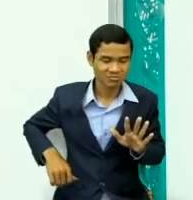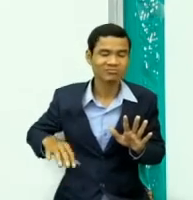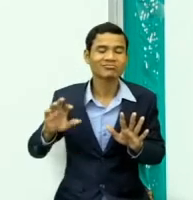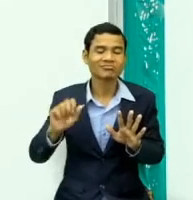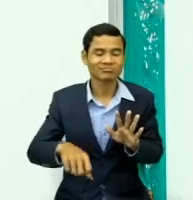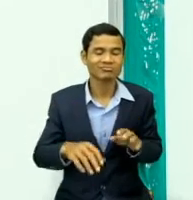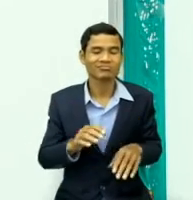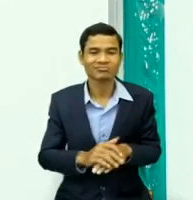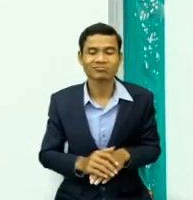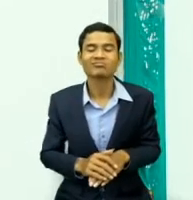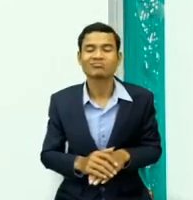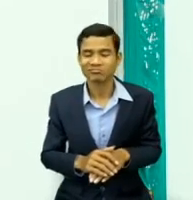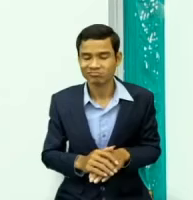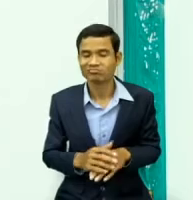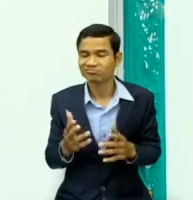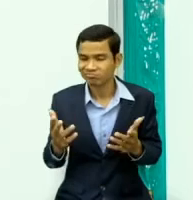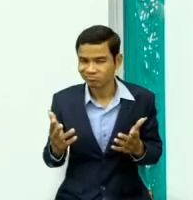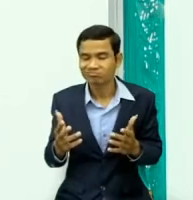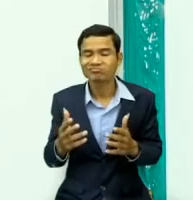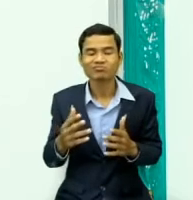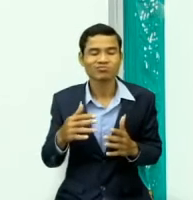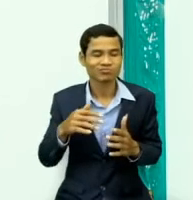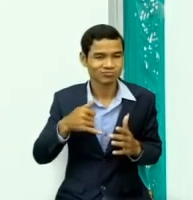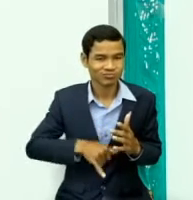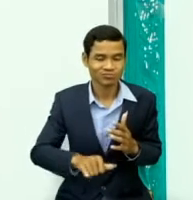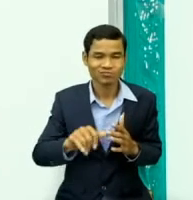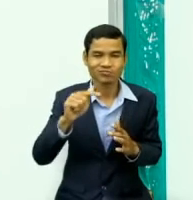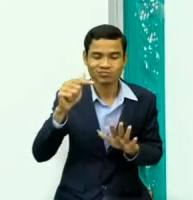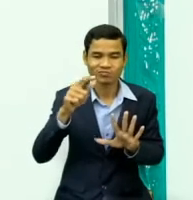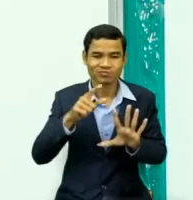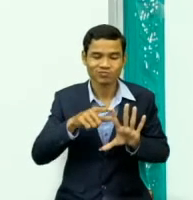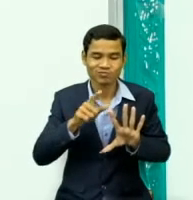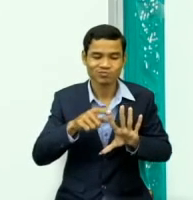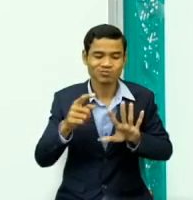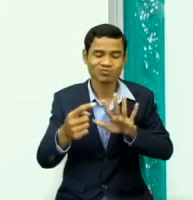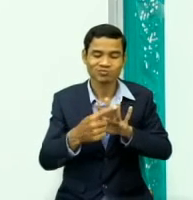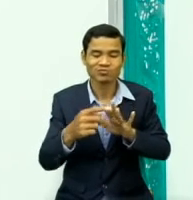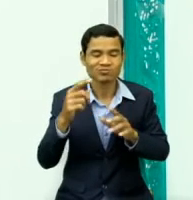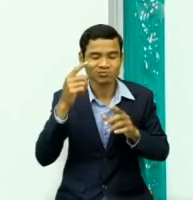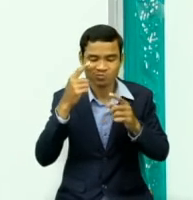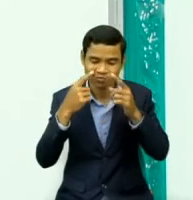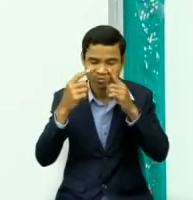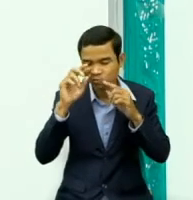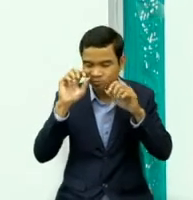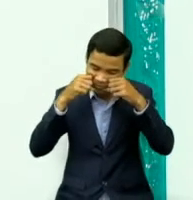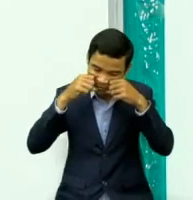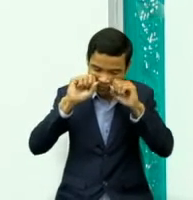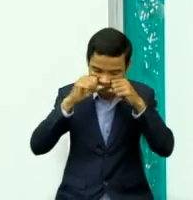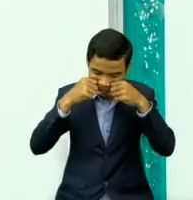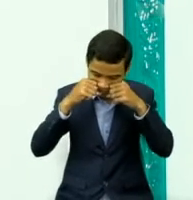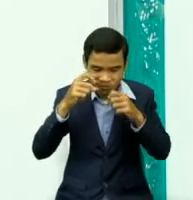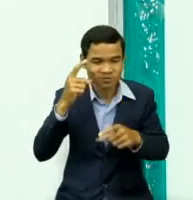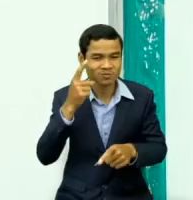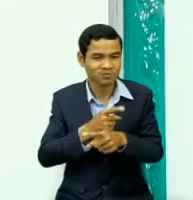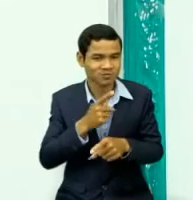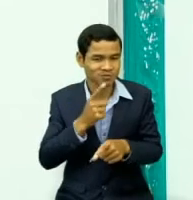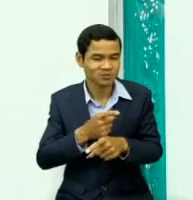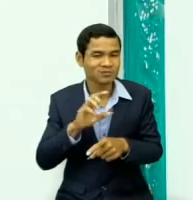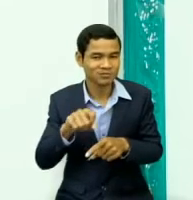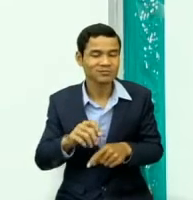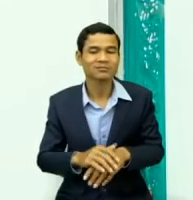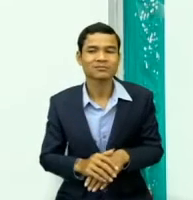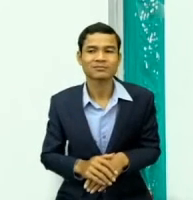cô chá con ạ thá chả ngó chốm ngại ngó chà cô trấm trời đại con